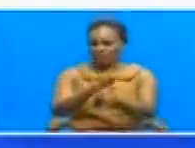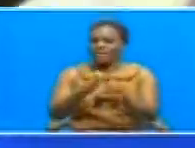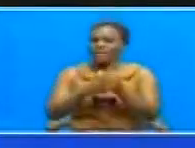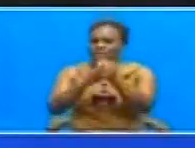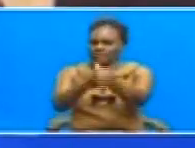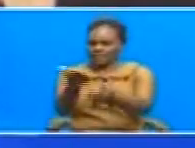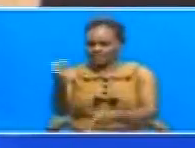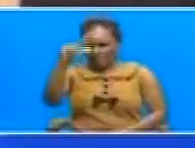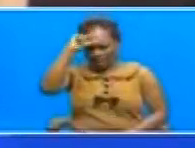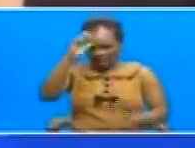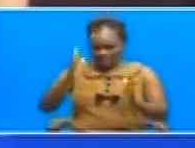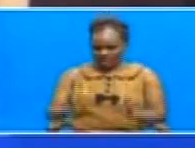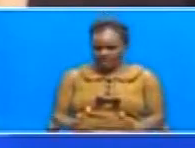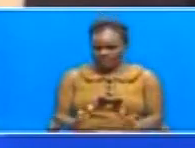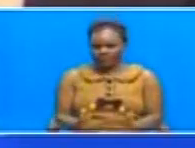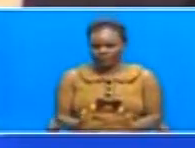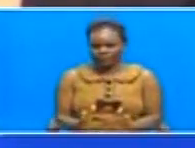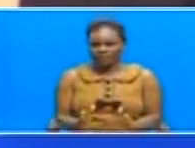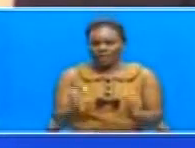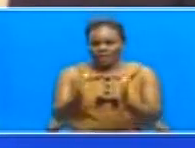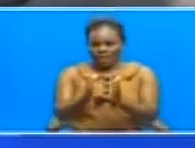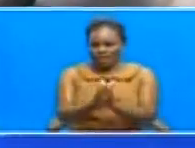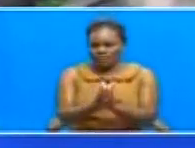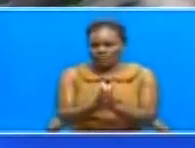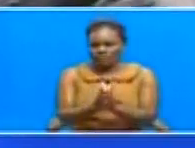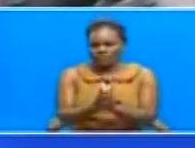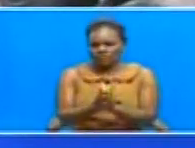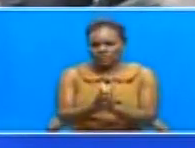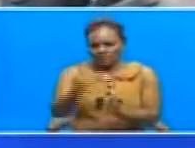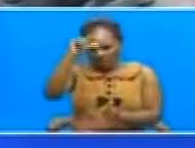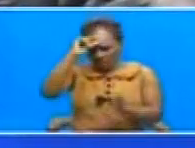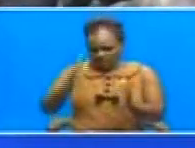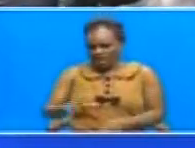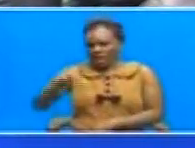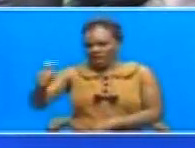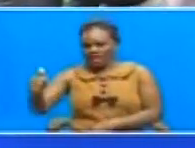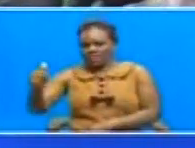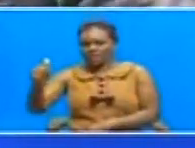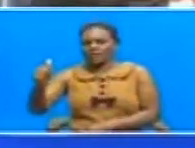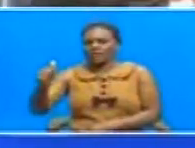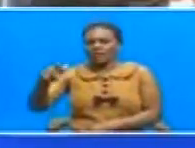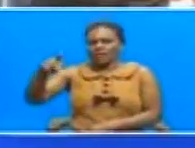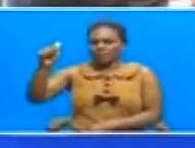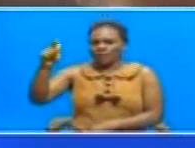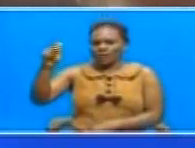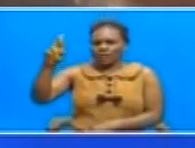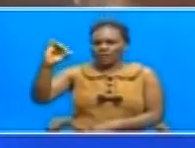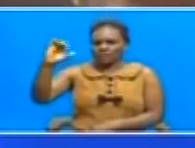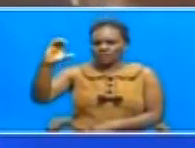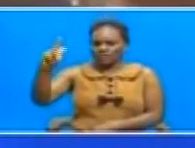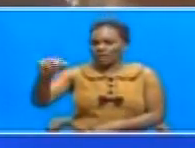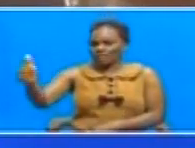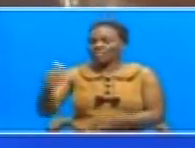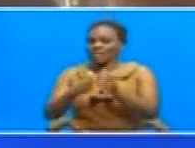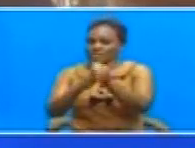ni pamoja na gavana Kinuthi ya Mbugwa na mwenzake wa Trans Nzoia kumradhi Patrick Kaemba, miongoni mwa